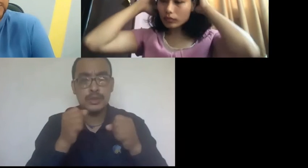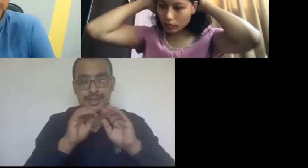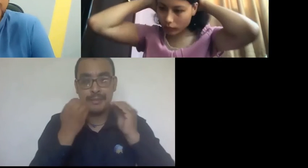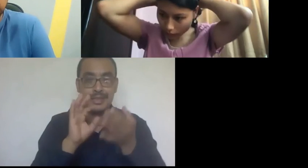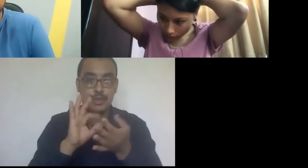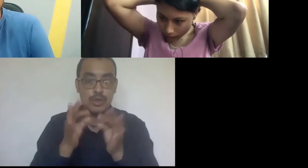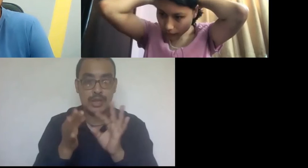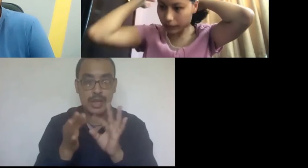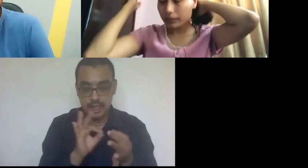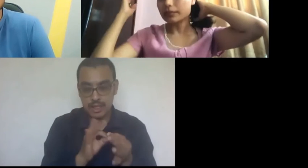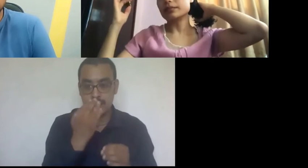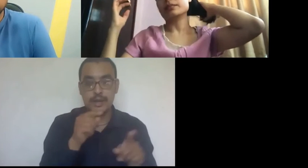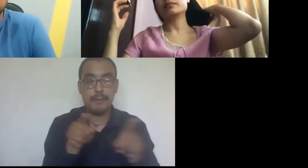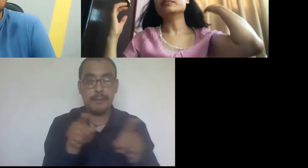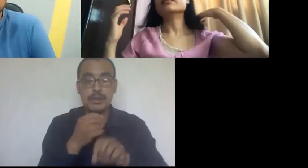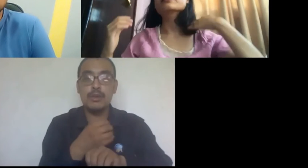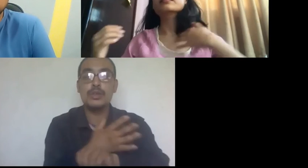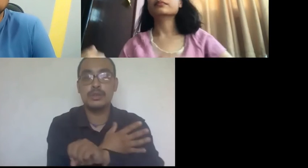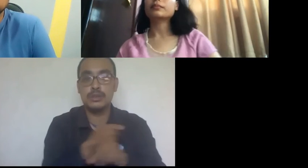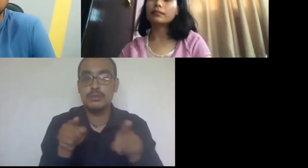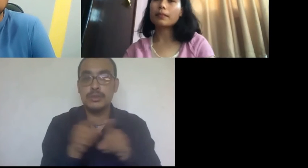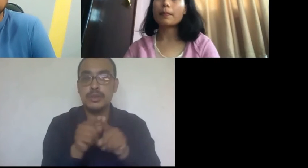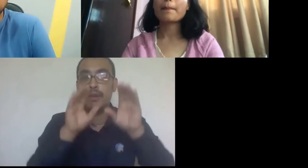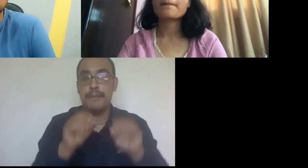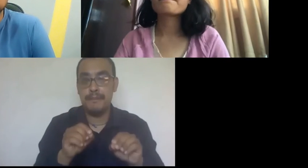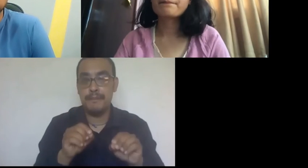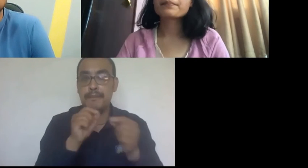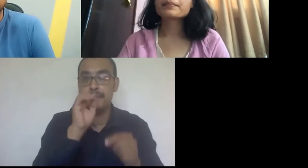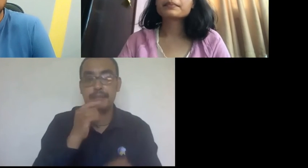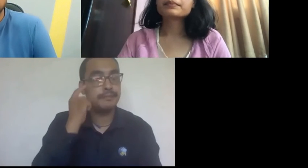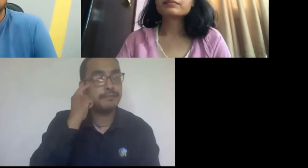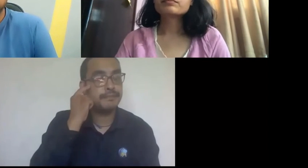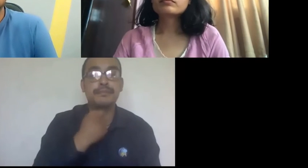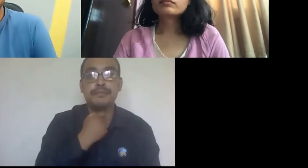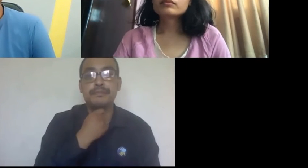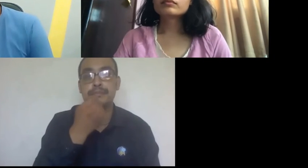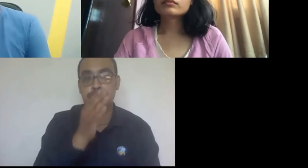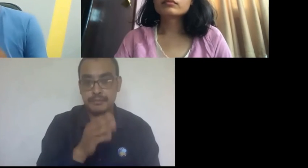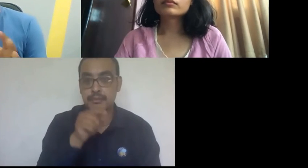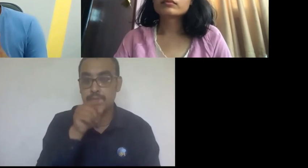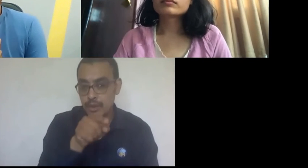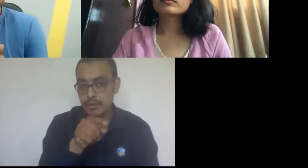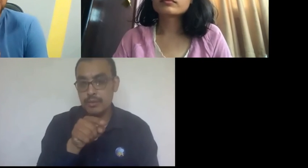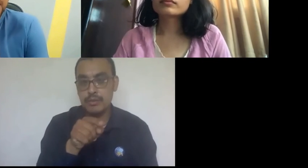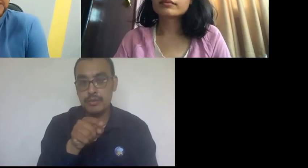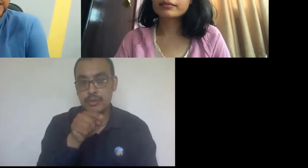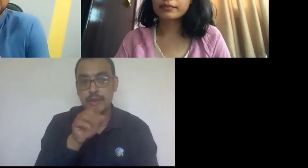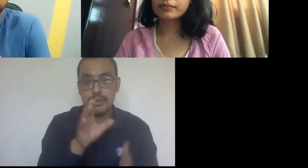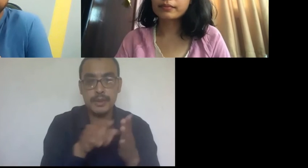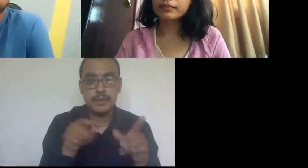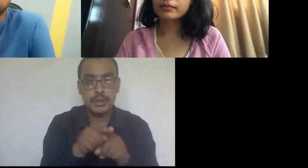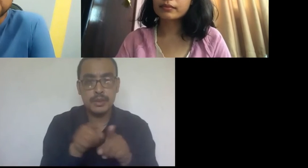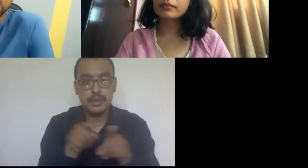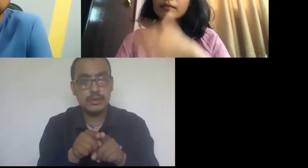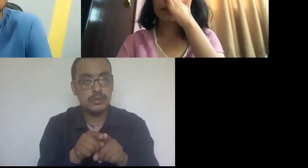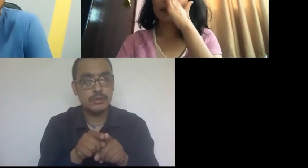सामाजिक सञ्जालको कारणले पर्ने असरहरू त्यसलाई चाहिँ कम गर्न सक्छ भनेर चाहिँ विश्वास गर्न सक्छौँ। र यो चिजबाट यसको अलावा चाहिँ